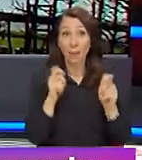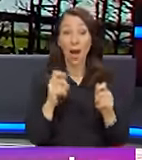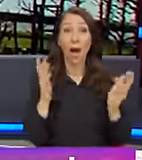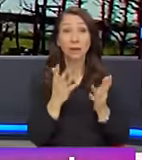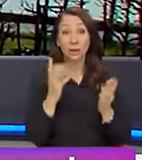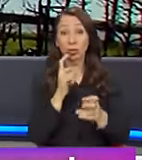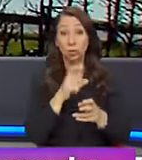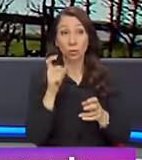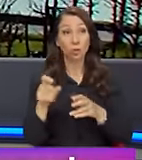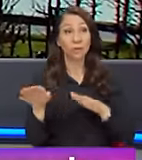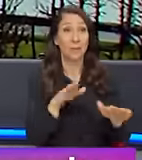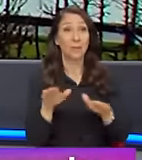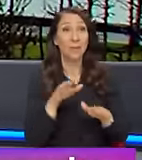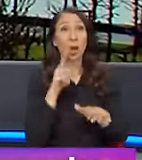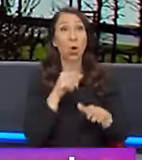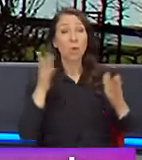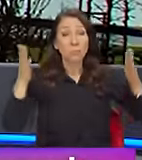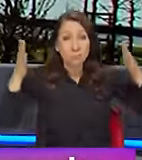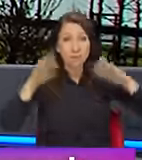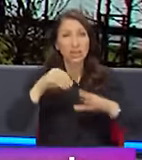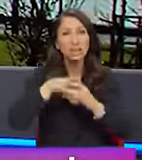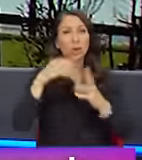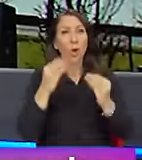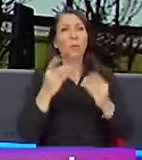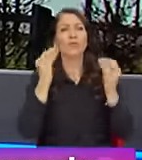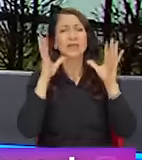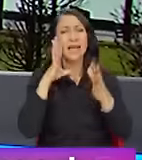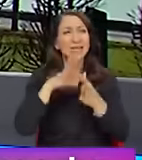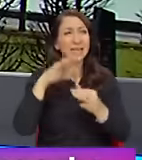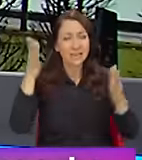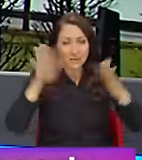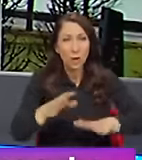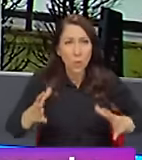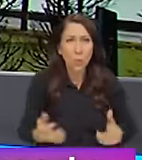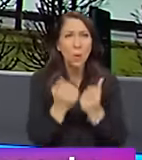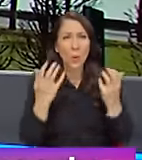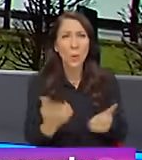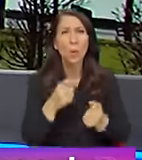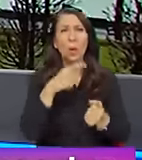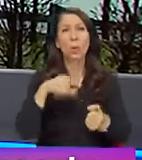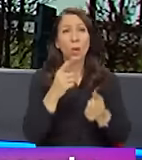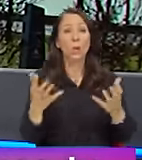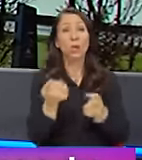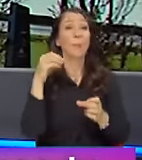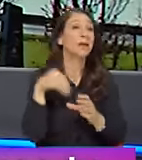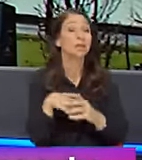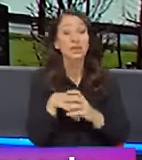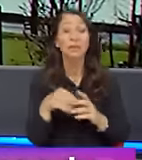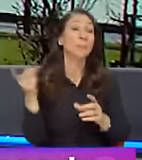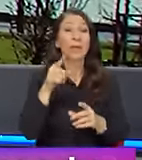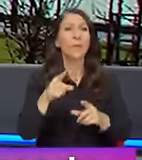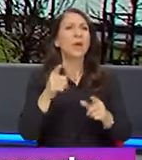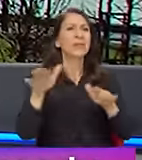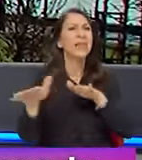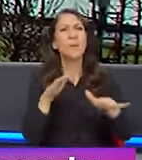hatta 99 depreminde o enkazın içinde olan pek çok insanı enkazdan kurtaran, onları kurtarabilmek için ve bir daha böyle